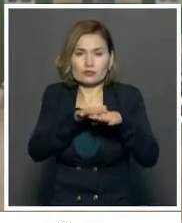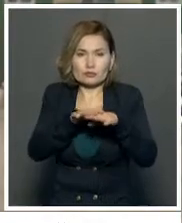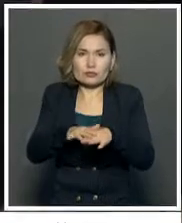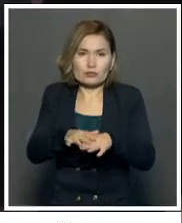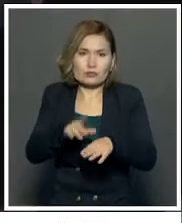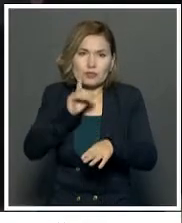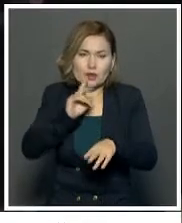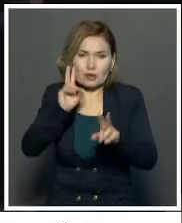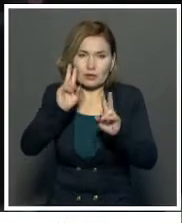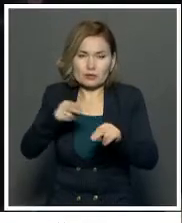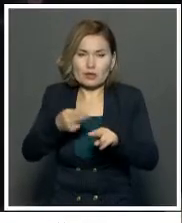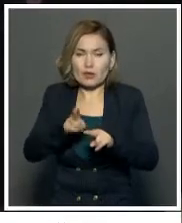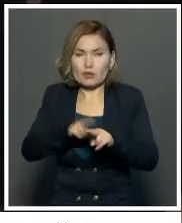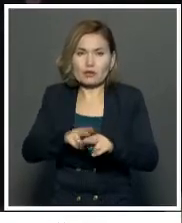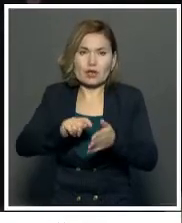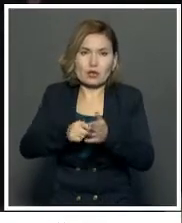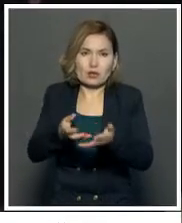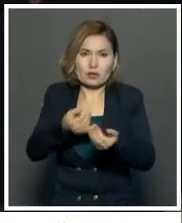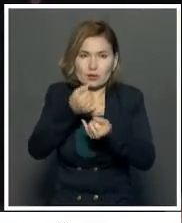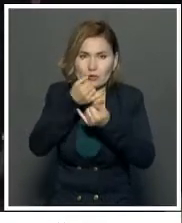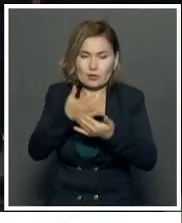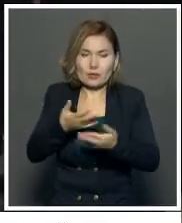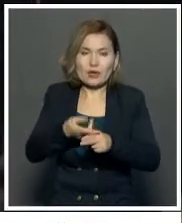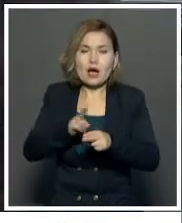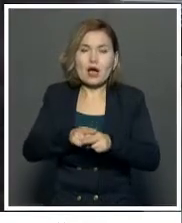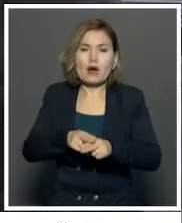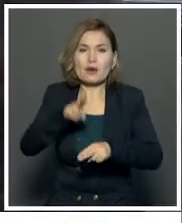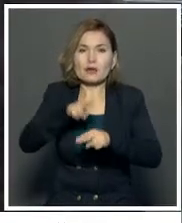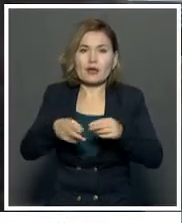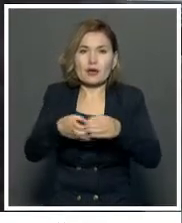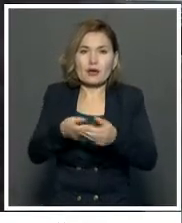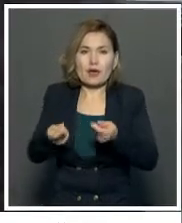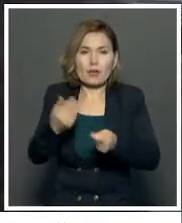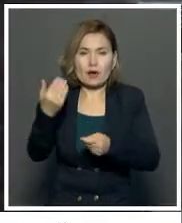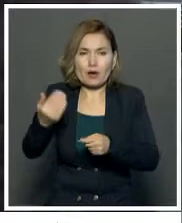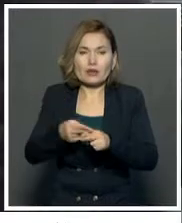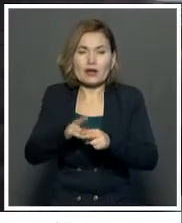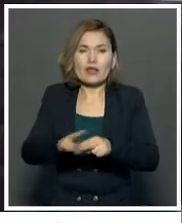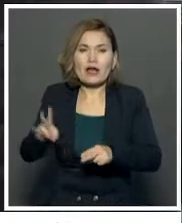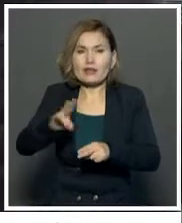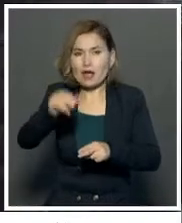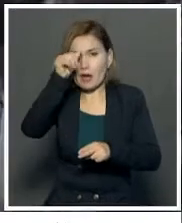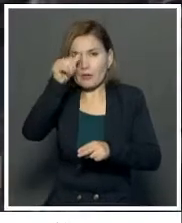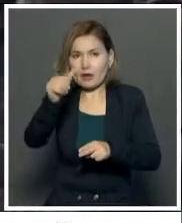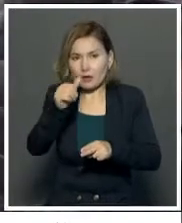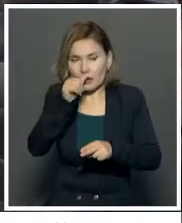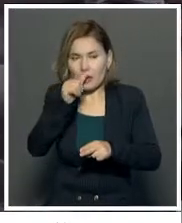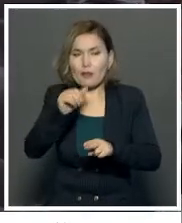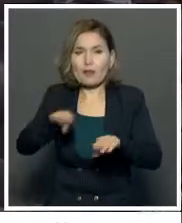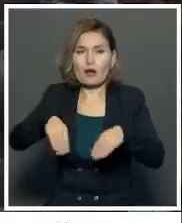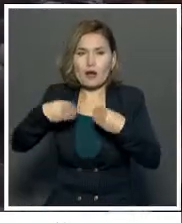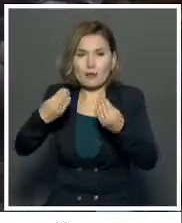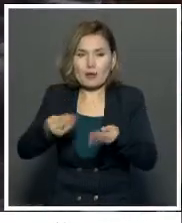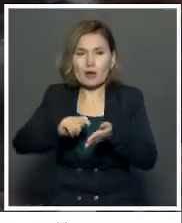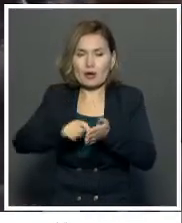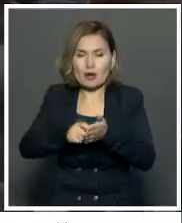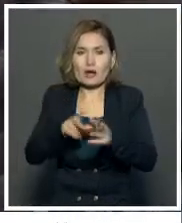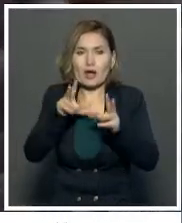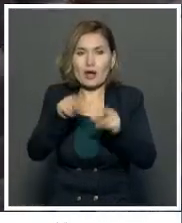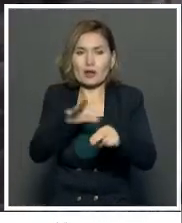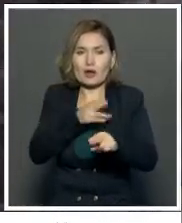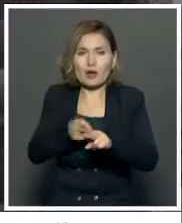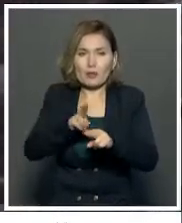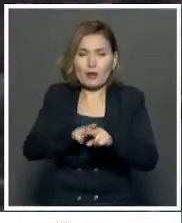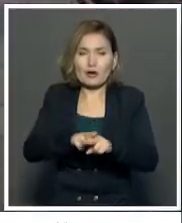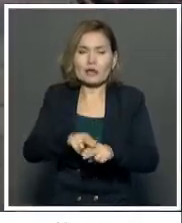тұрсаңыз. Көпшілікпен кездесуге келген мердігер компания өкілі үй қараша айының ортасында тапсырылатынын айтты. Тек алдымен тұрғындар